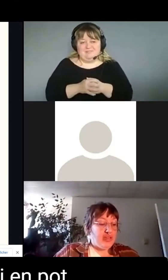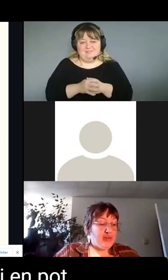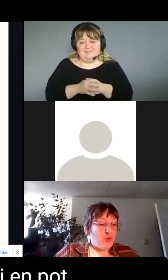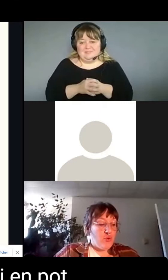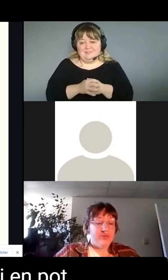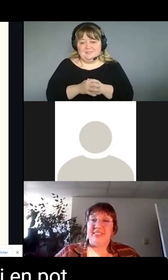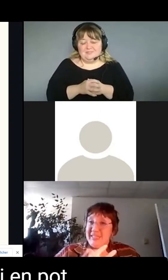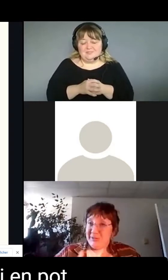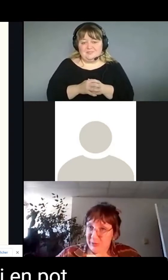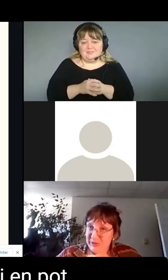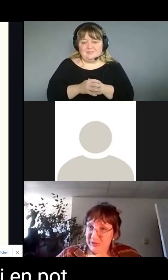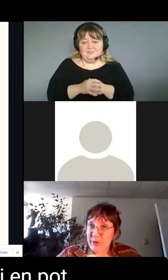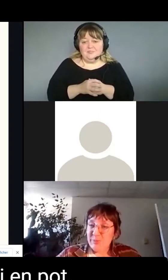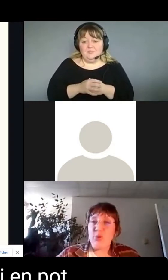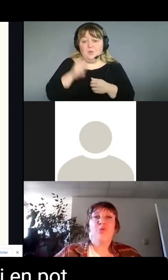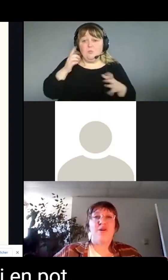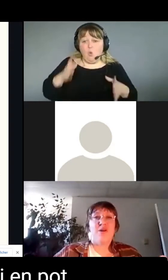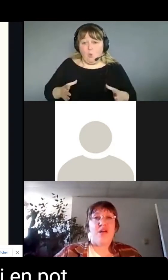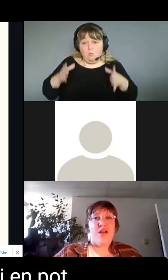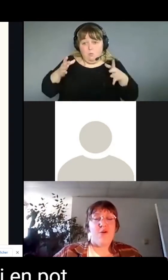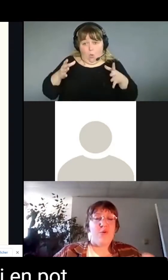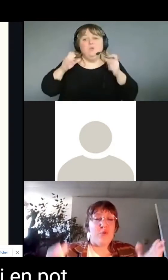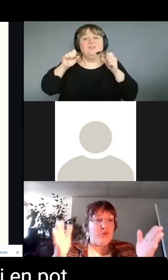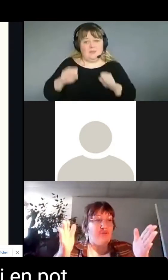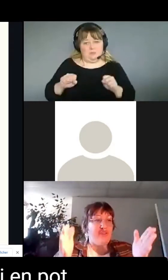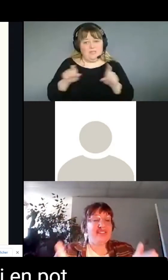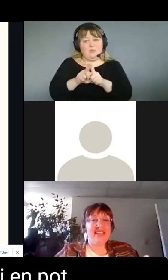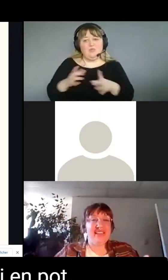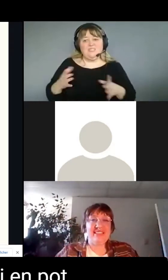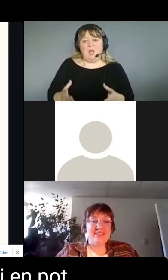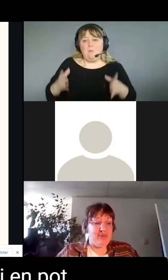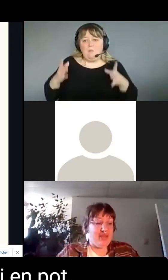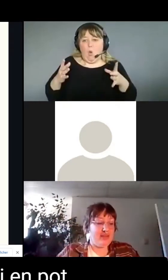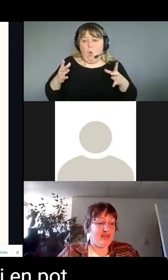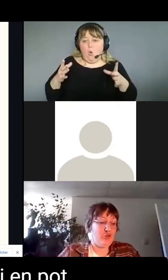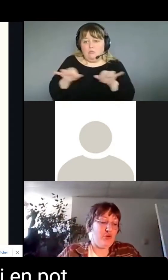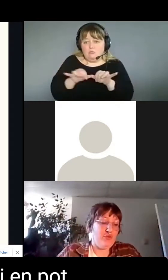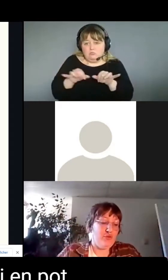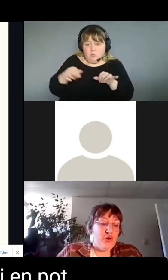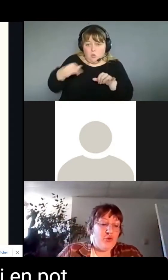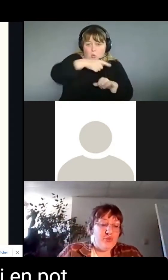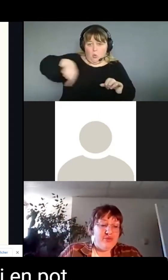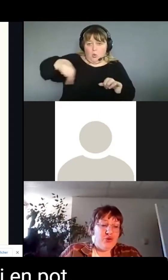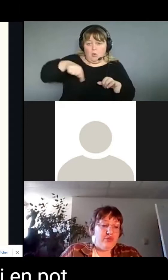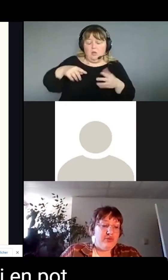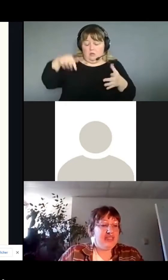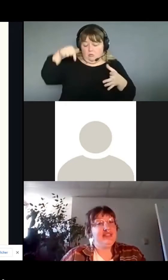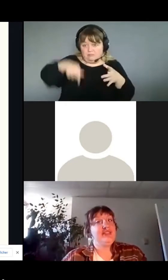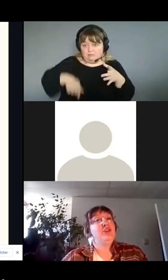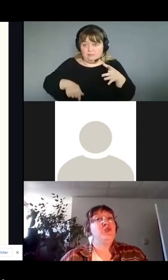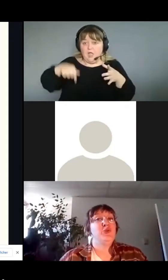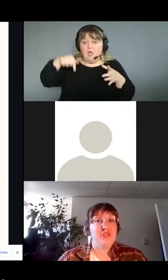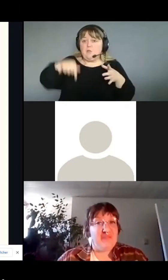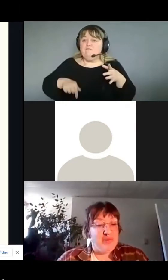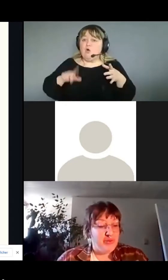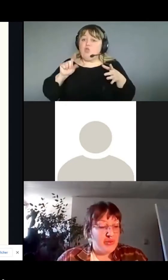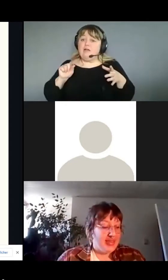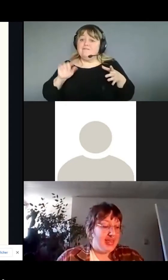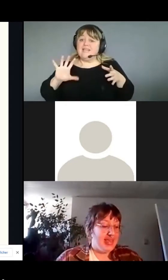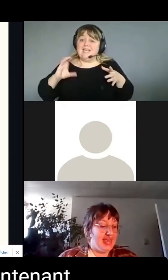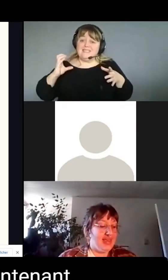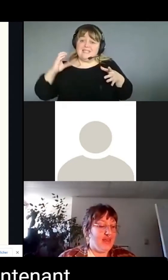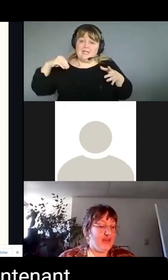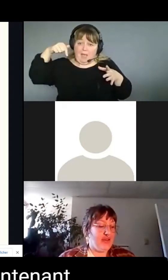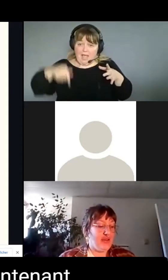Puis pour les pots, ça se fait aussi en pot. Un pot de 25 cm de profondeur au minimum, c'est ça dont vous avez